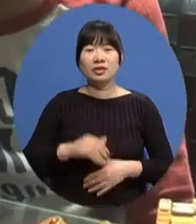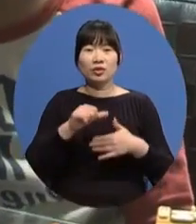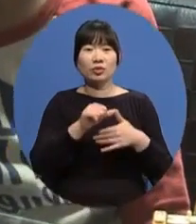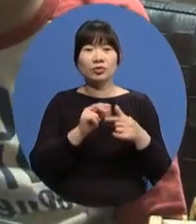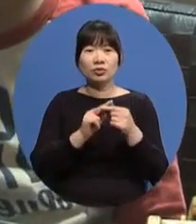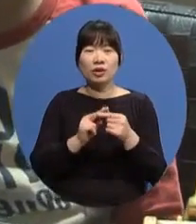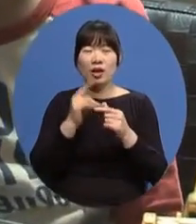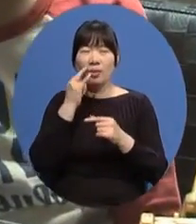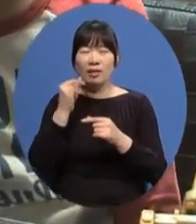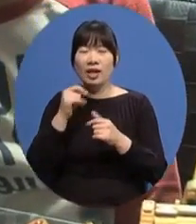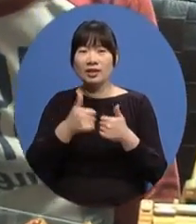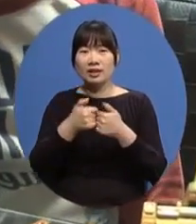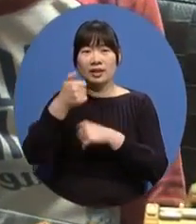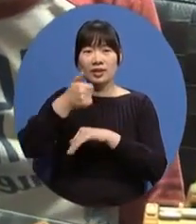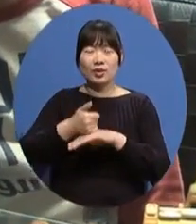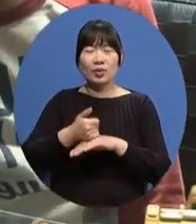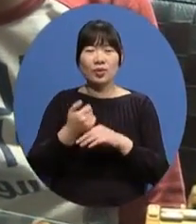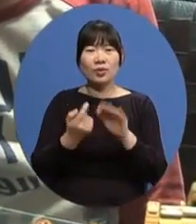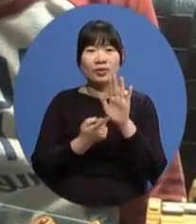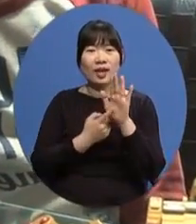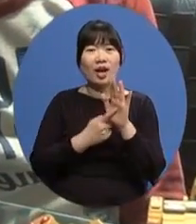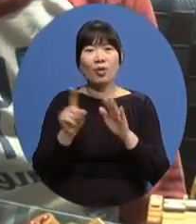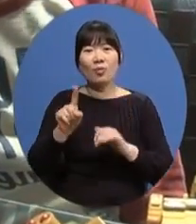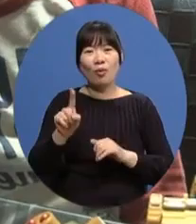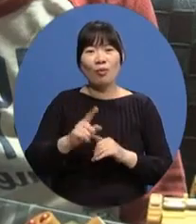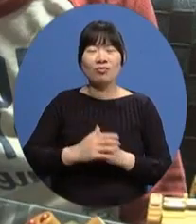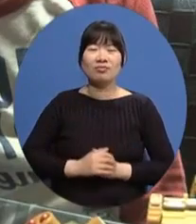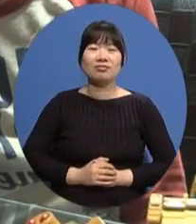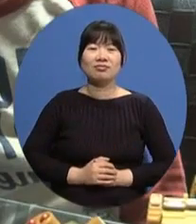건우와 엄마의 상담 결과는 어떻게 나왔을까요?